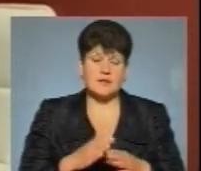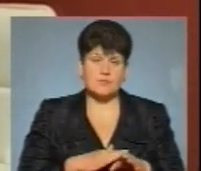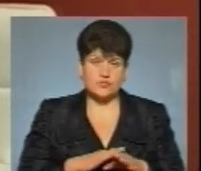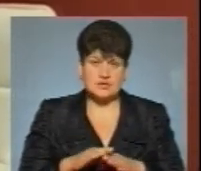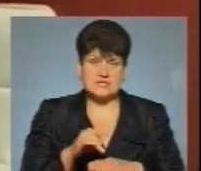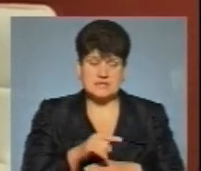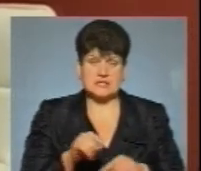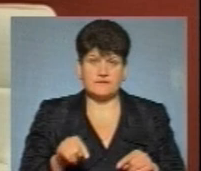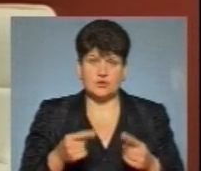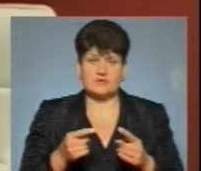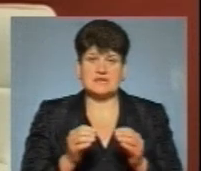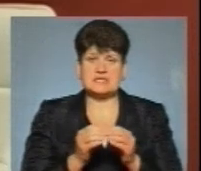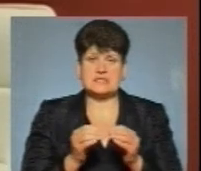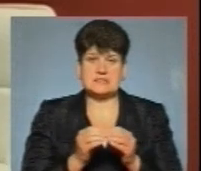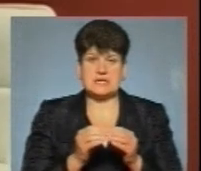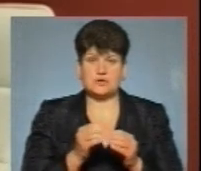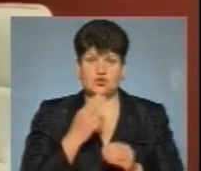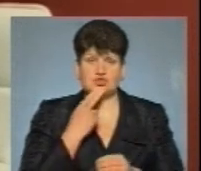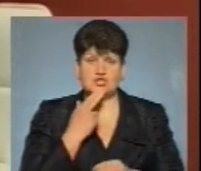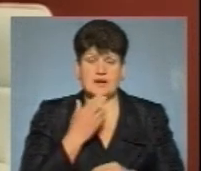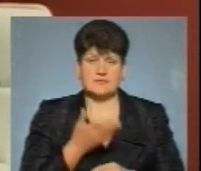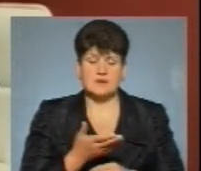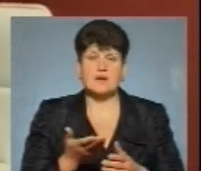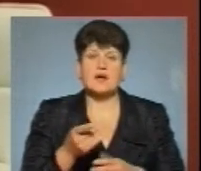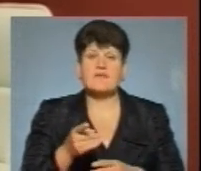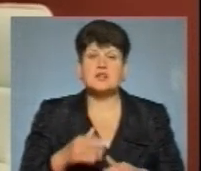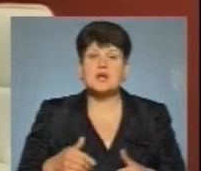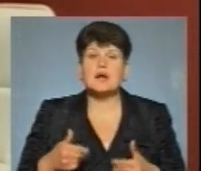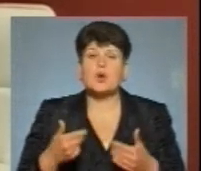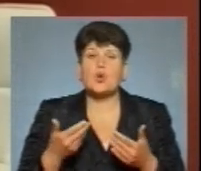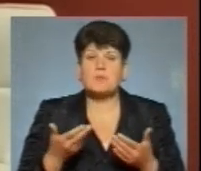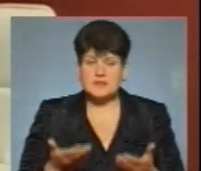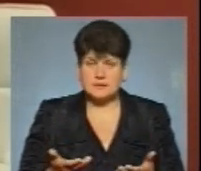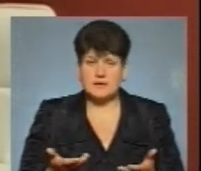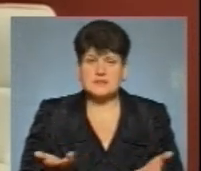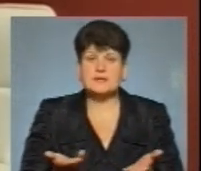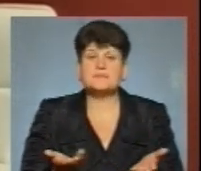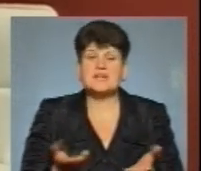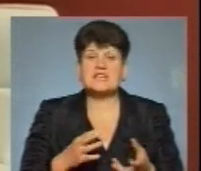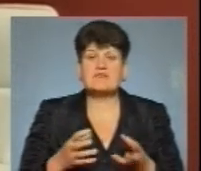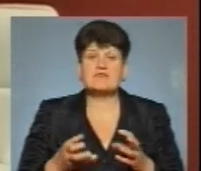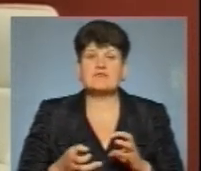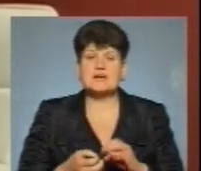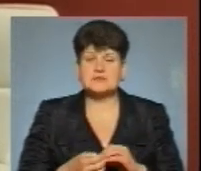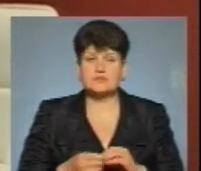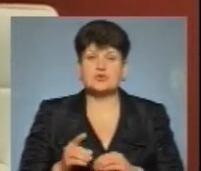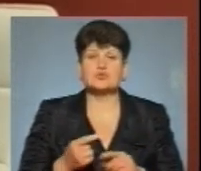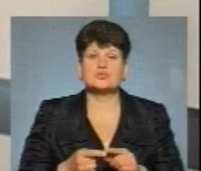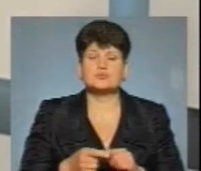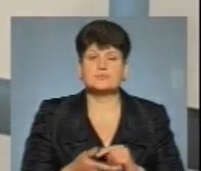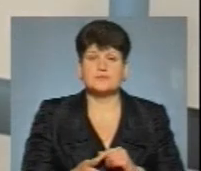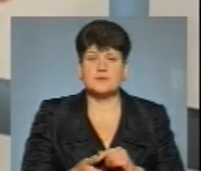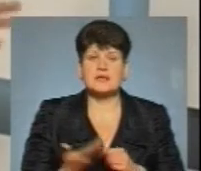їхнє відновлення з 10 червня. Яка ваша рекомендація, і, зокрема, які висновки щодо таких тенденцій?